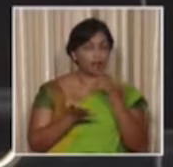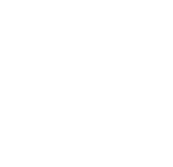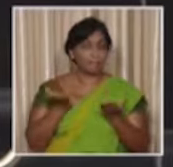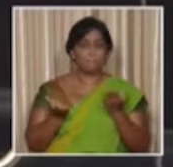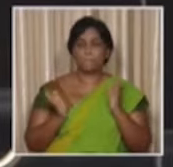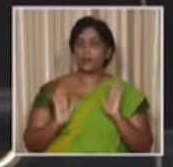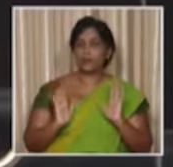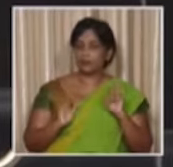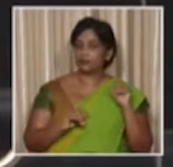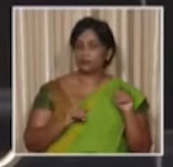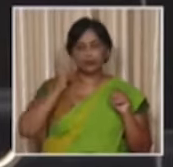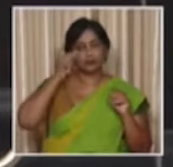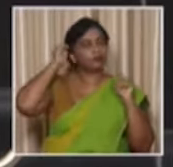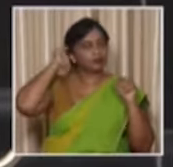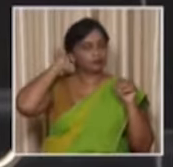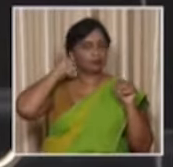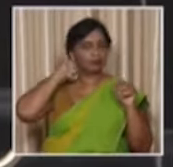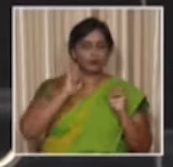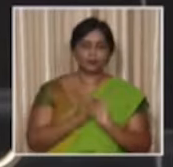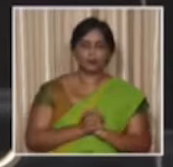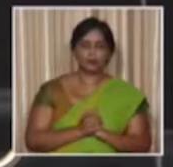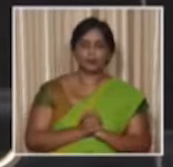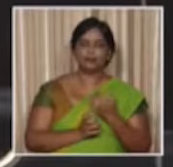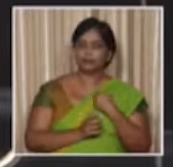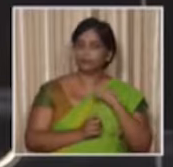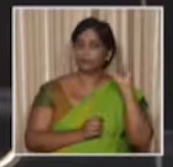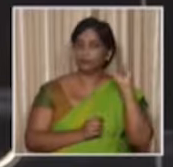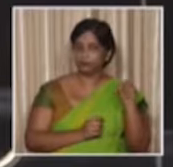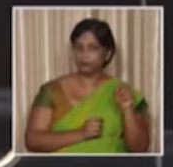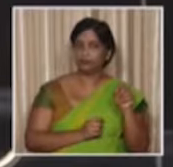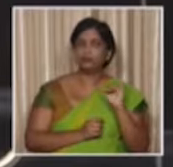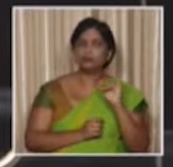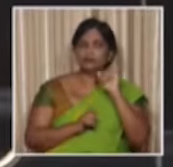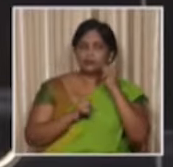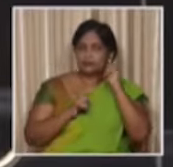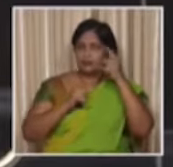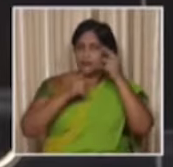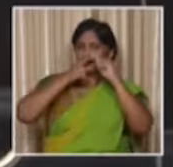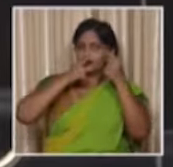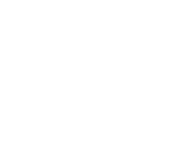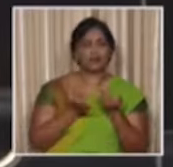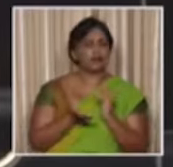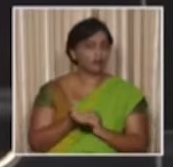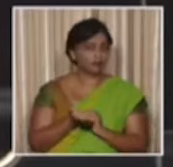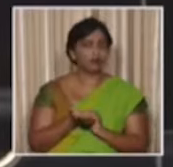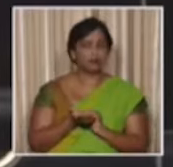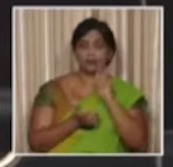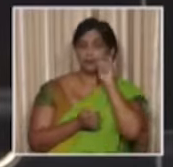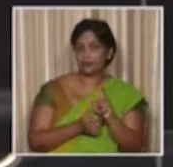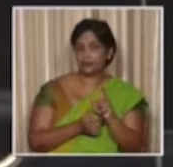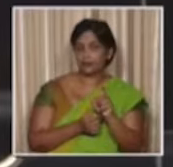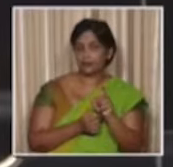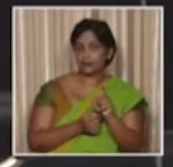ඕනේ කියලා. ඉතින් ඒ හරහා අපි ඔවුන්ට කිව්වා යම් යම් අයිතම නැවත සලකා බලන්න